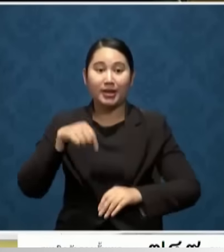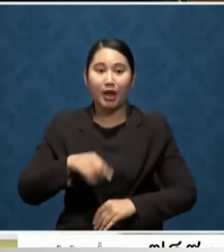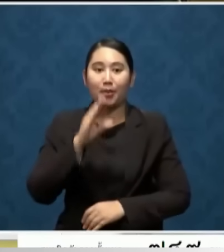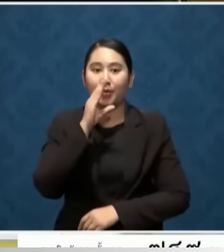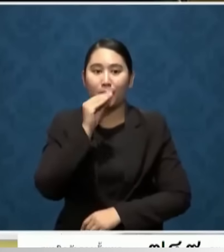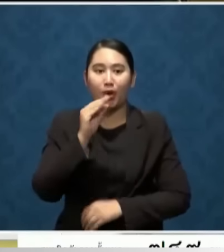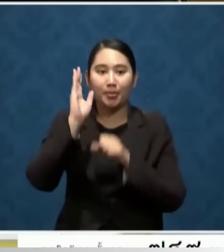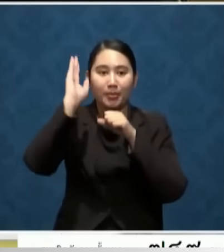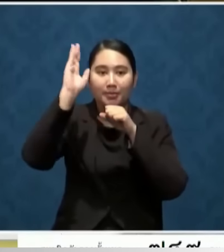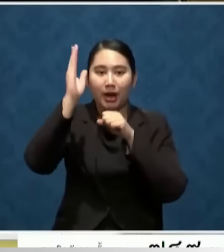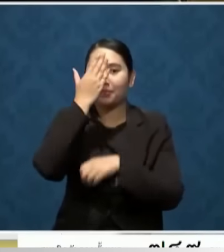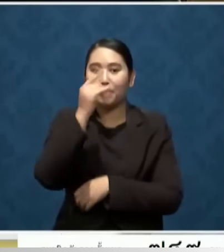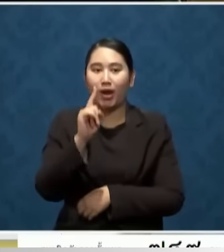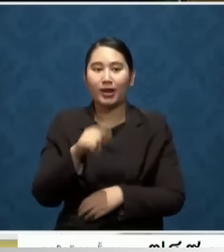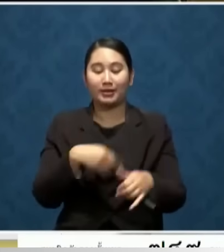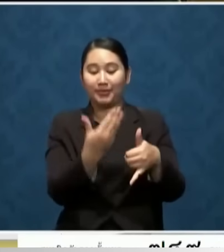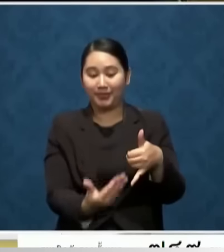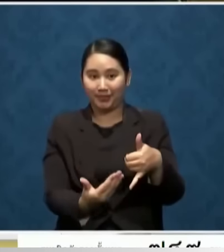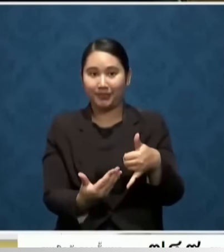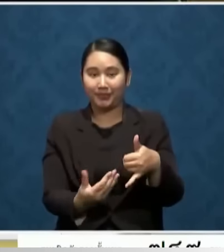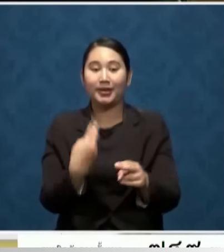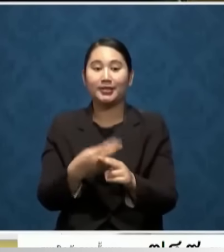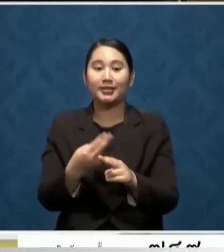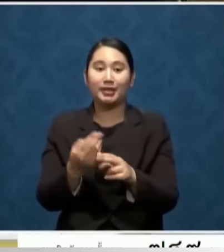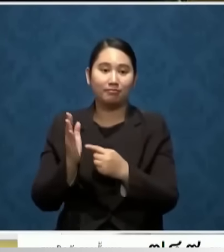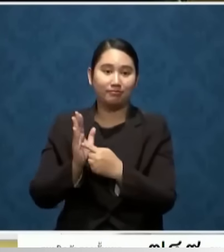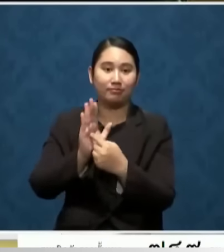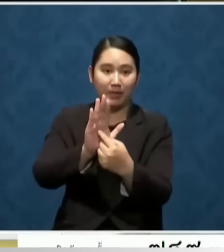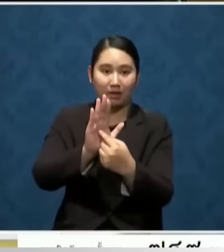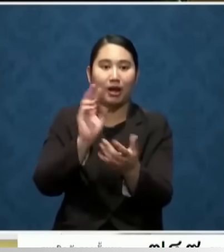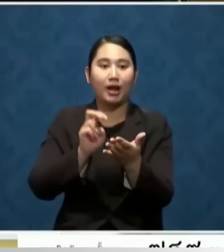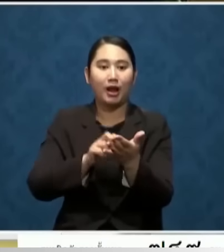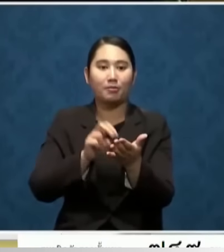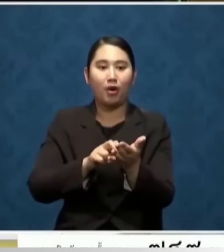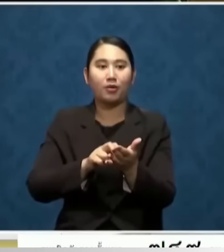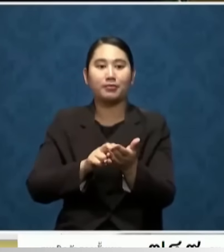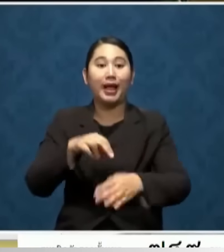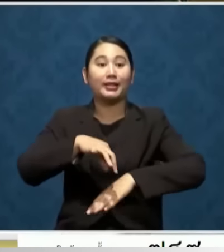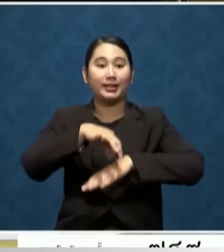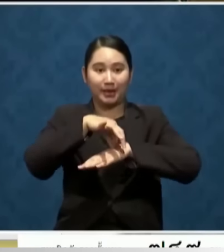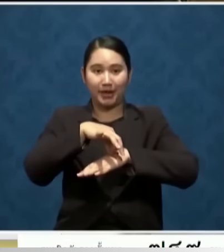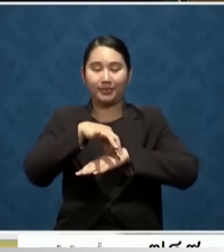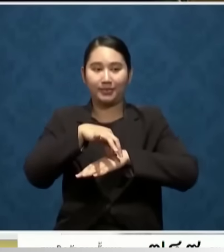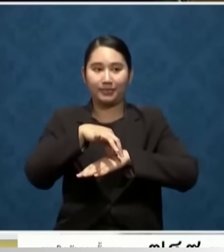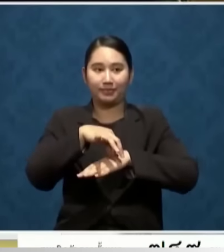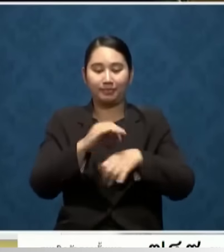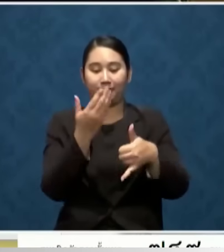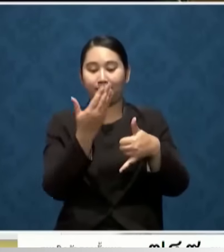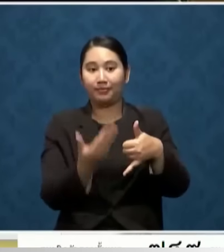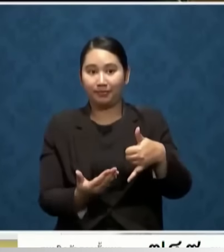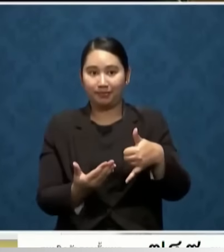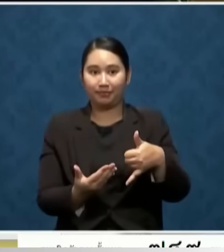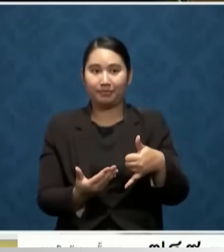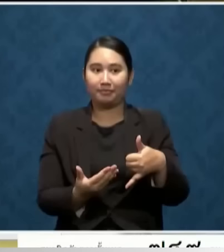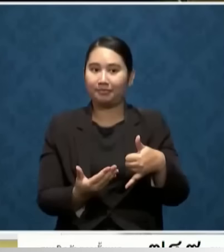ห็นว่าบุคคลที่ได้เสนอชื่อมาให้รัฐสภาโหวตรับรองเพื่อให้ความเห็นชอบนั้นเป็นบุคคลที่รัฐ